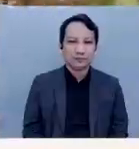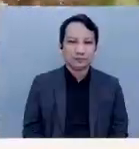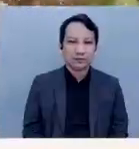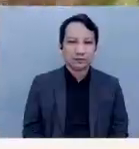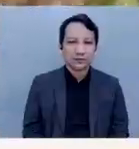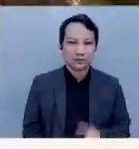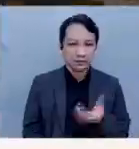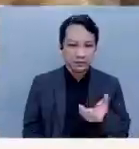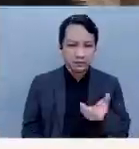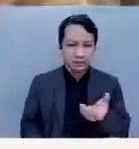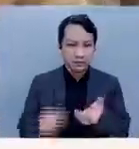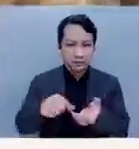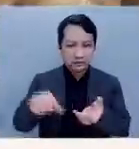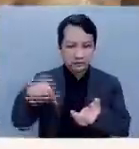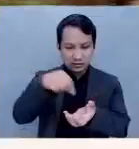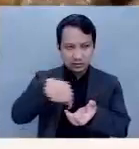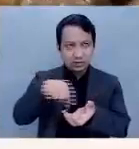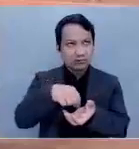at tsaka tubig,